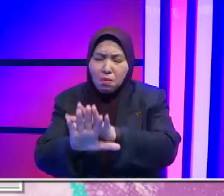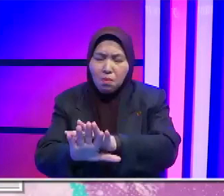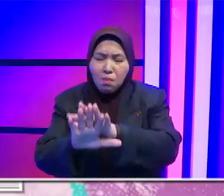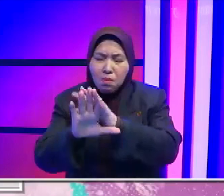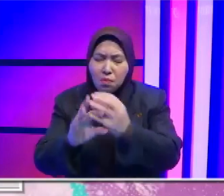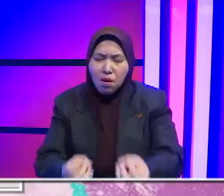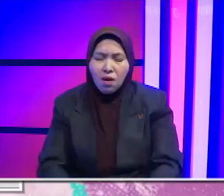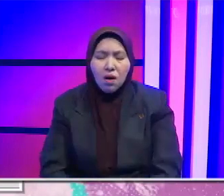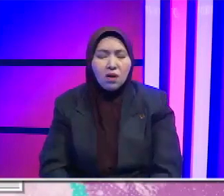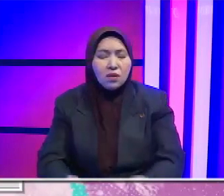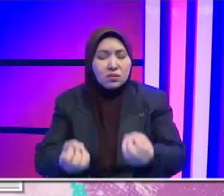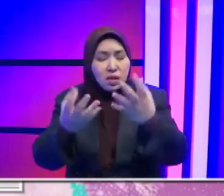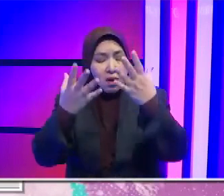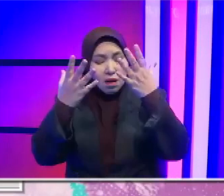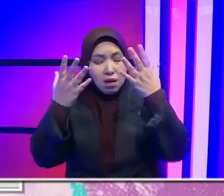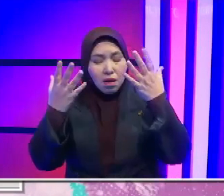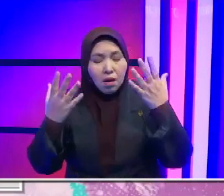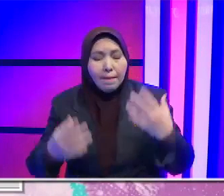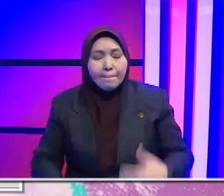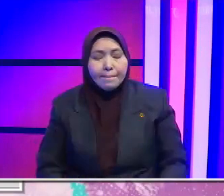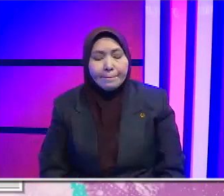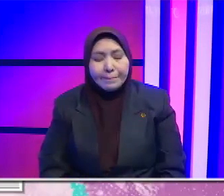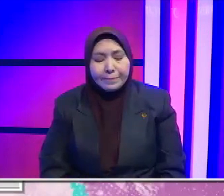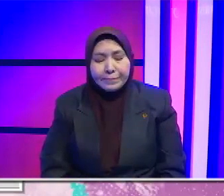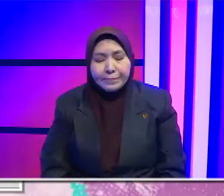وأناسي كثيرا.